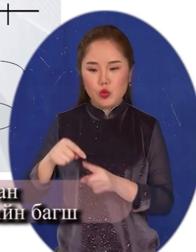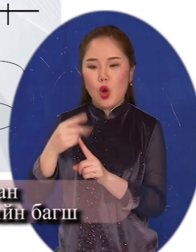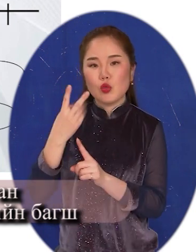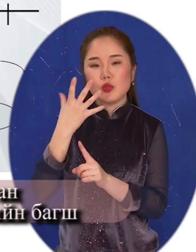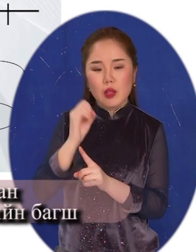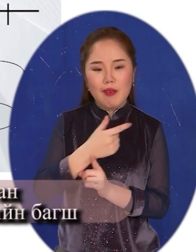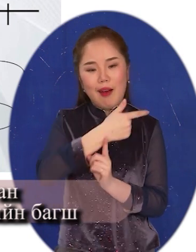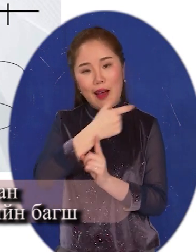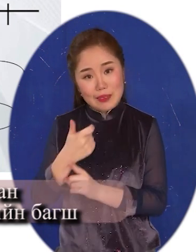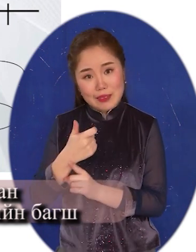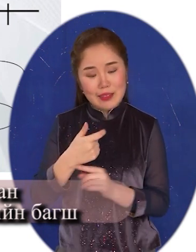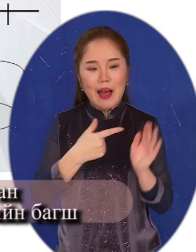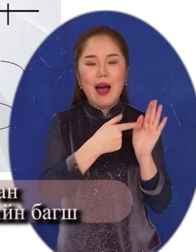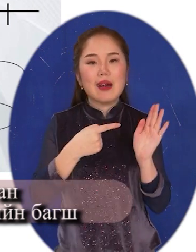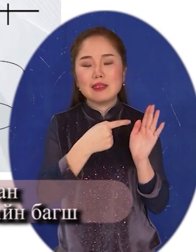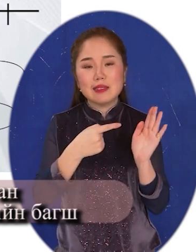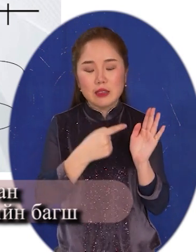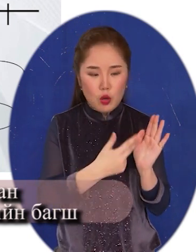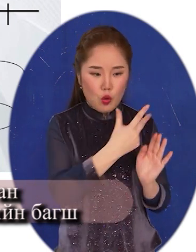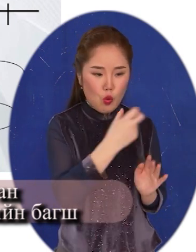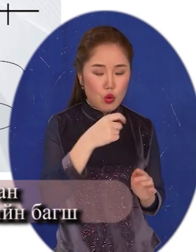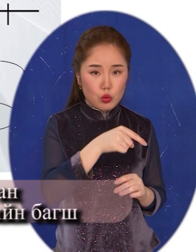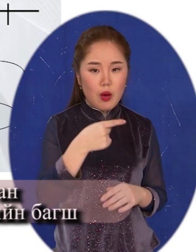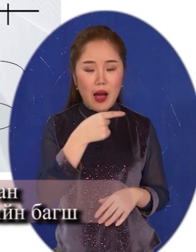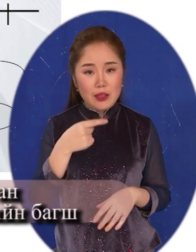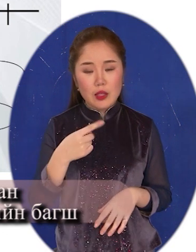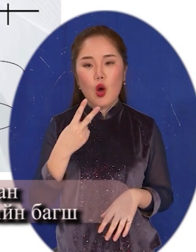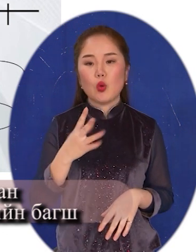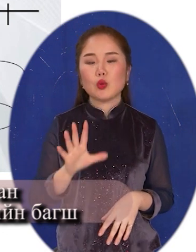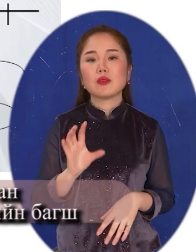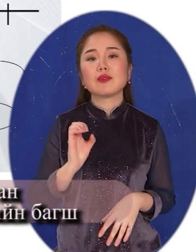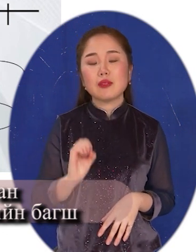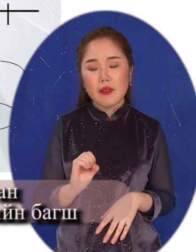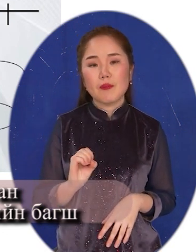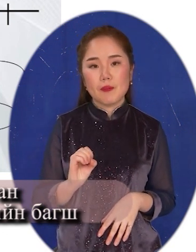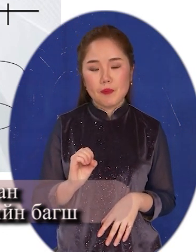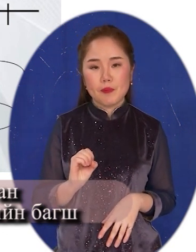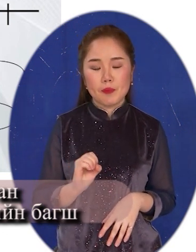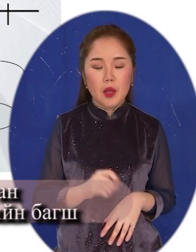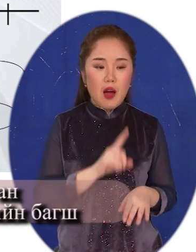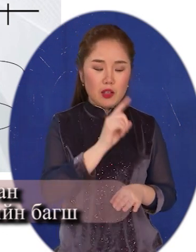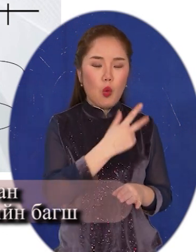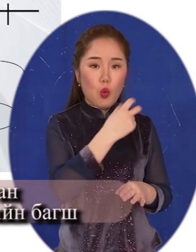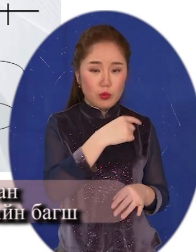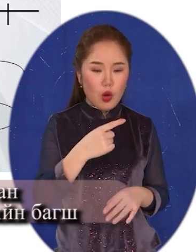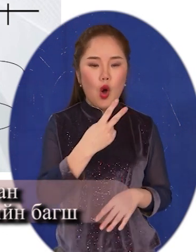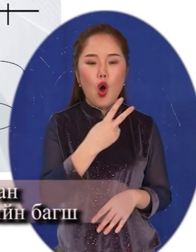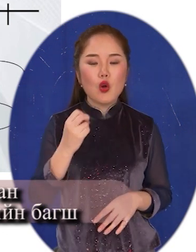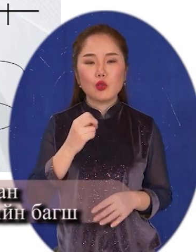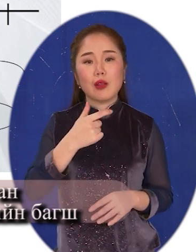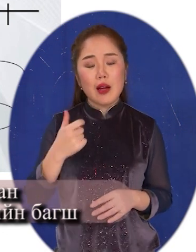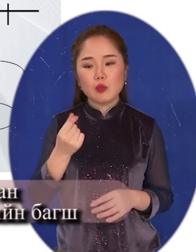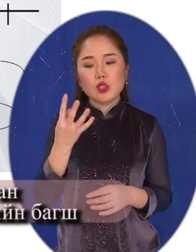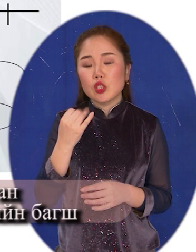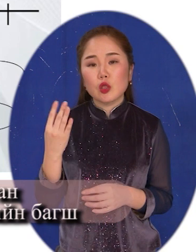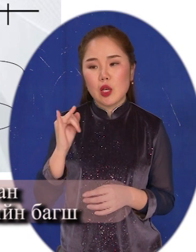300-ден 250-ді алып көрейік. Алды мен 300-ден 250-дің 200-ін кемітіп